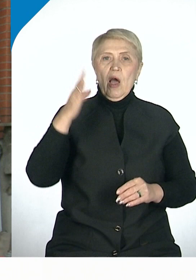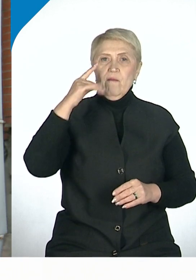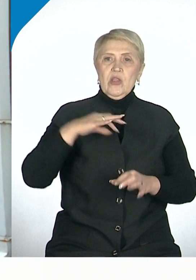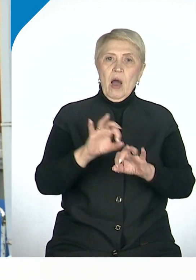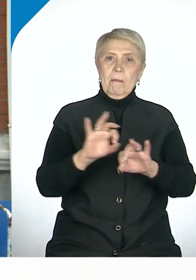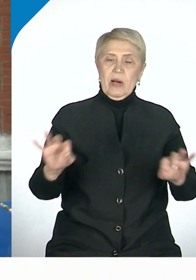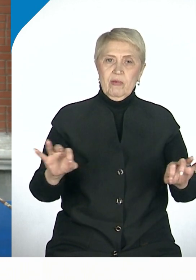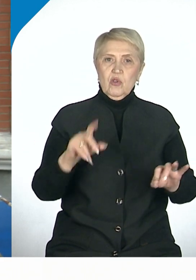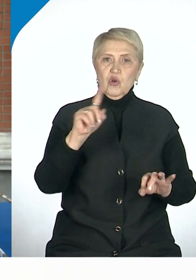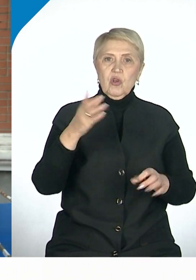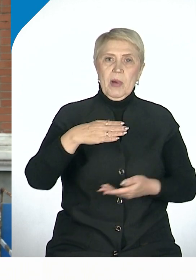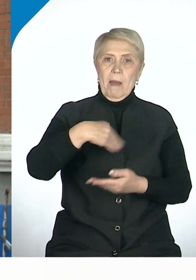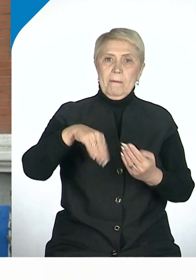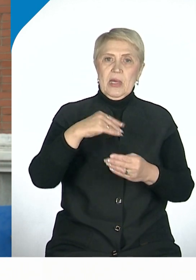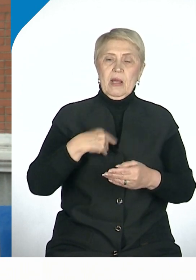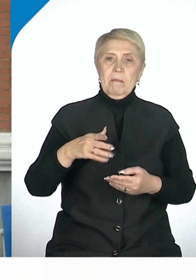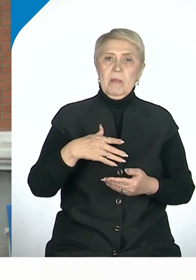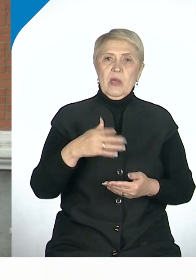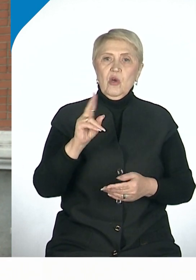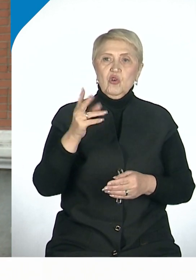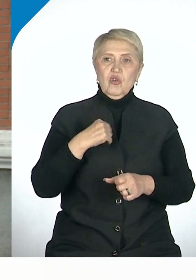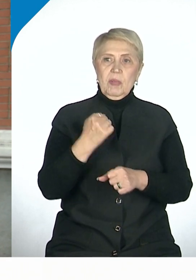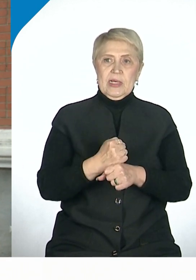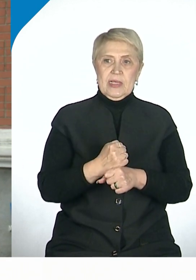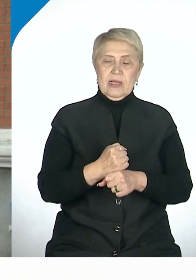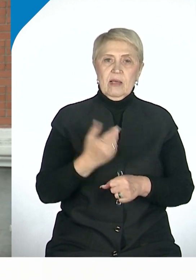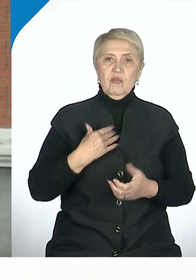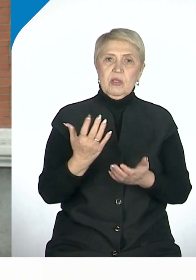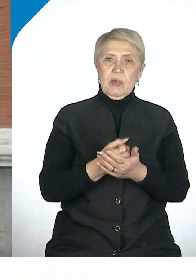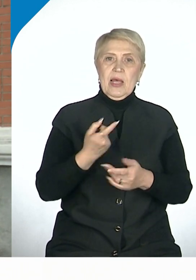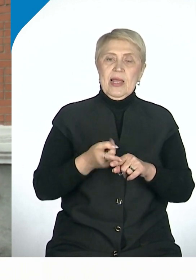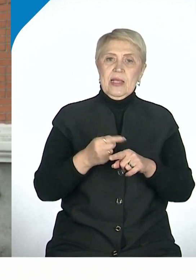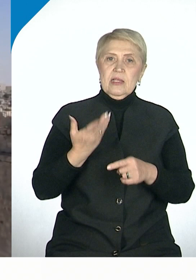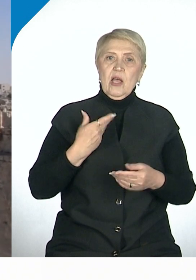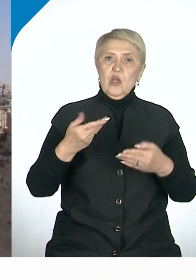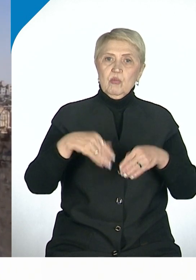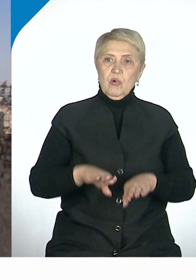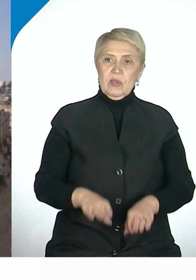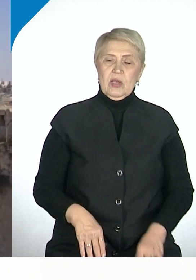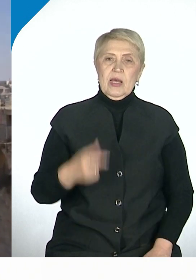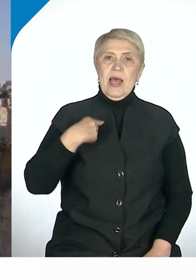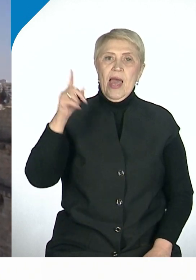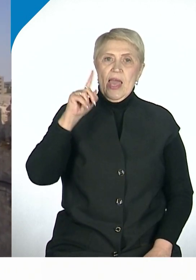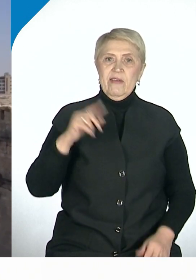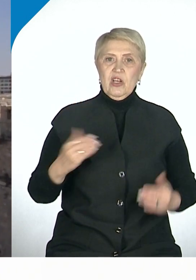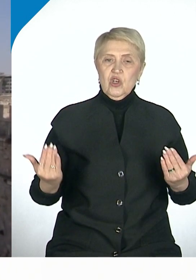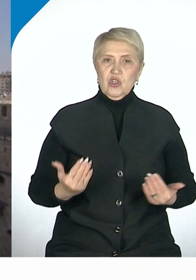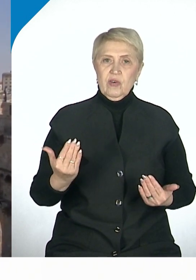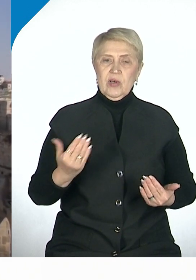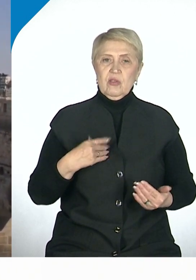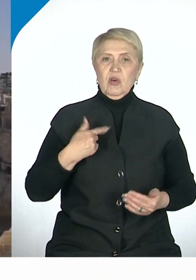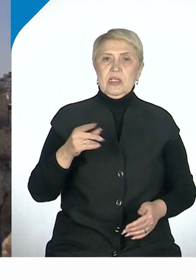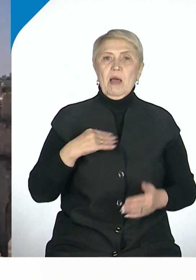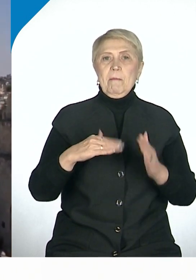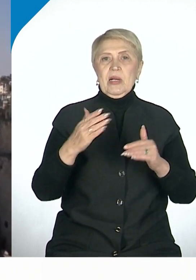перемешивается, чтобы стать настоящей кошерной, пригодной для использования миквой. Евреи живут практически везде, но